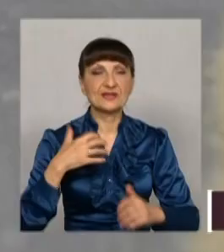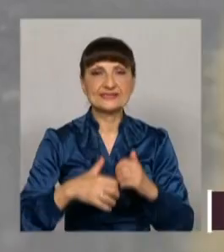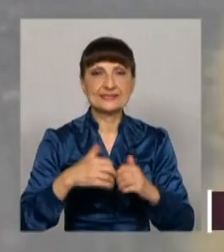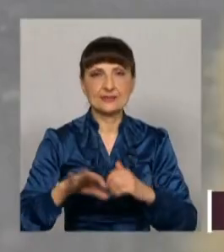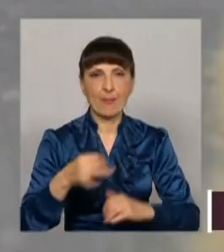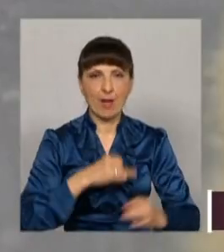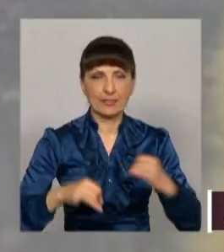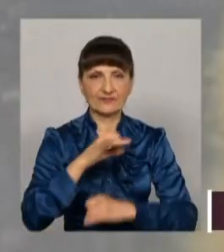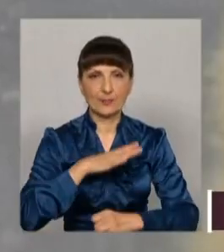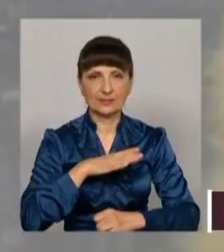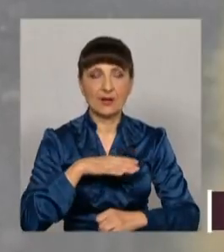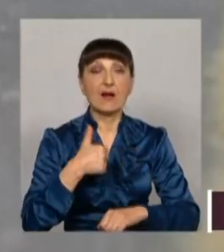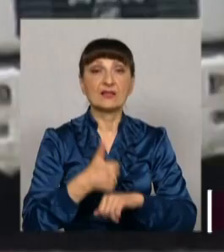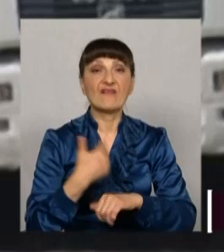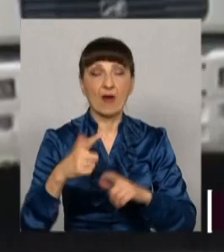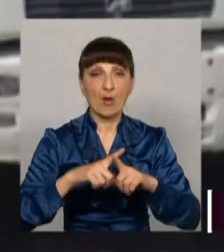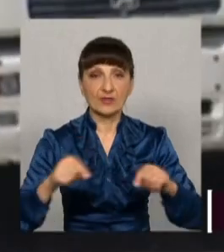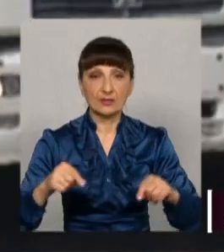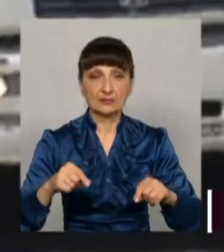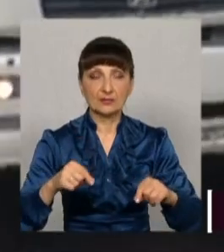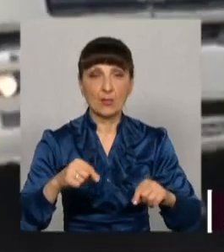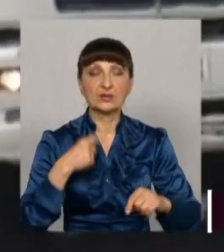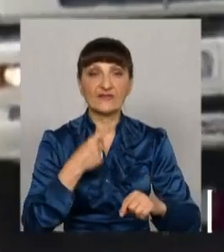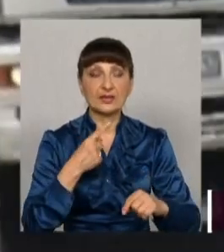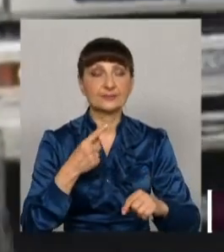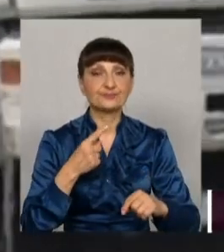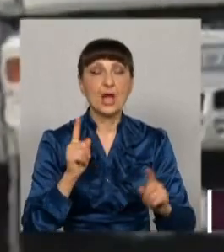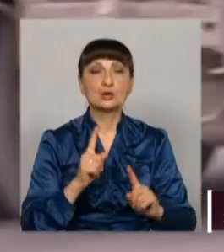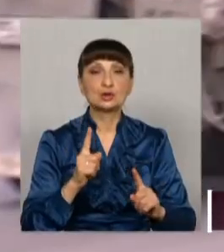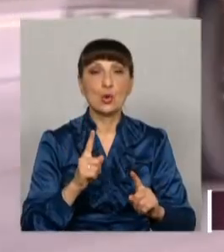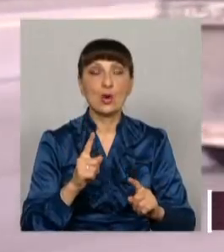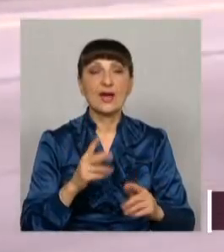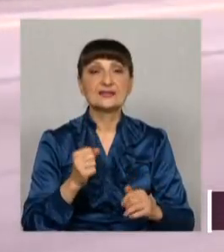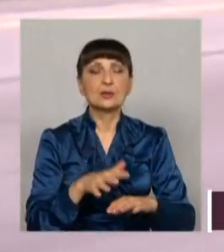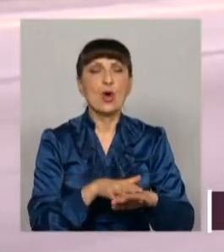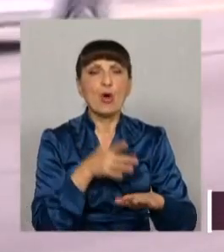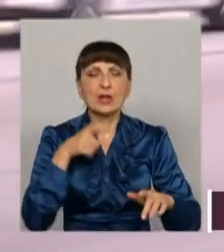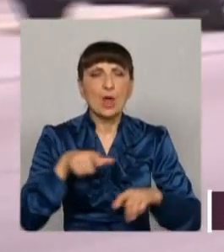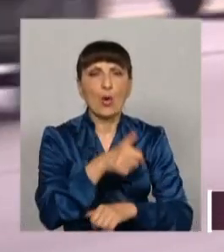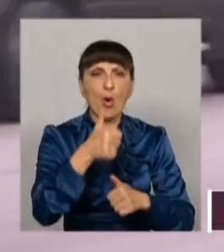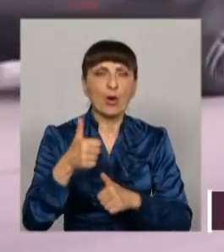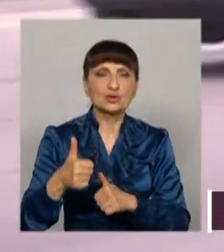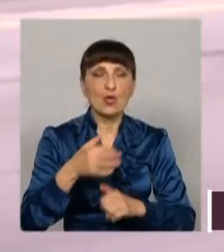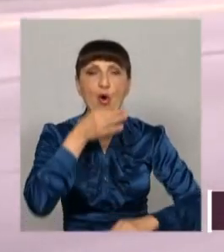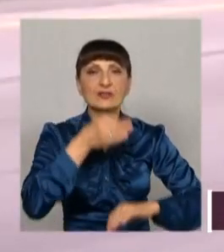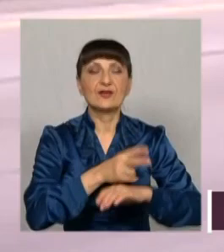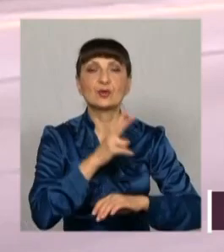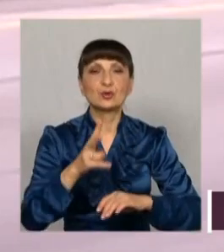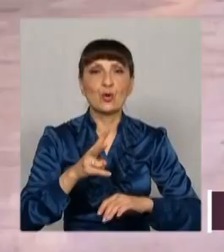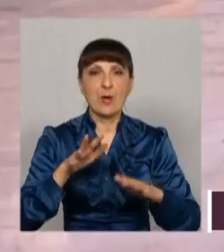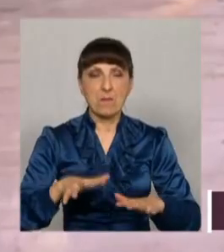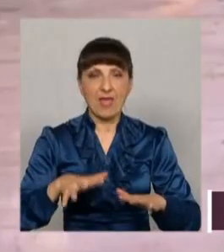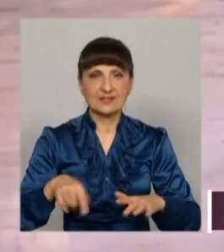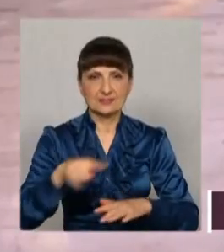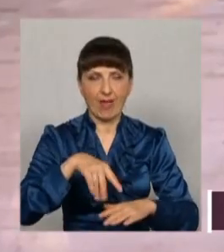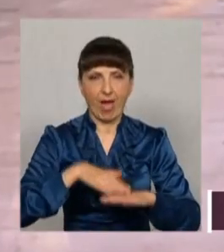мая. Тогда глава профильного ведомства Каирбек Ускембаев заявил, что отныне за долговечность дорожных полотен в ответе будут местные органы